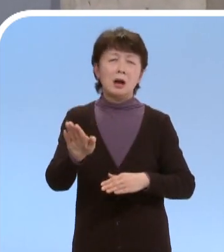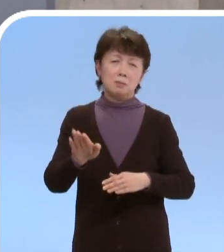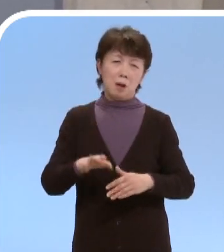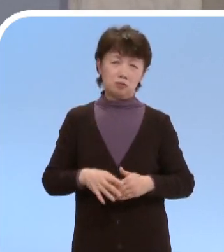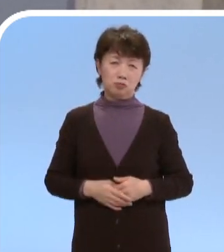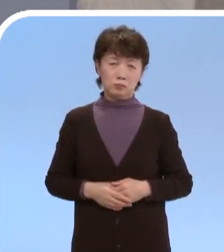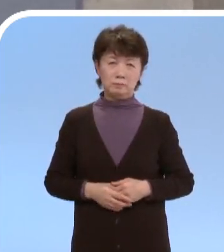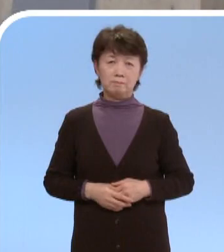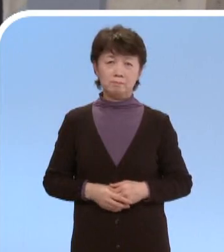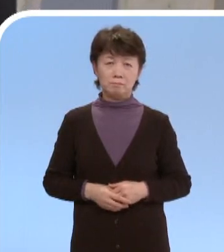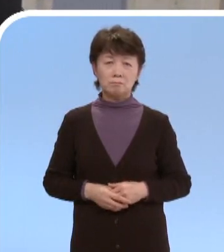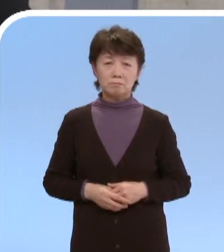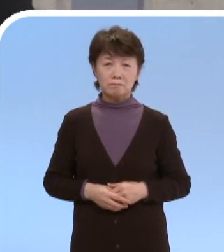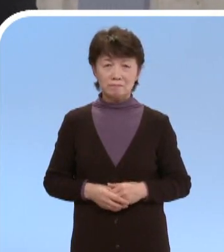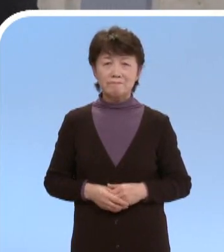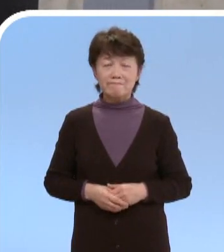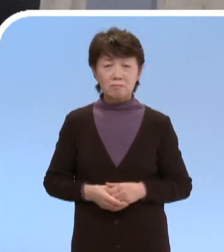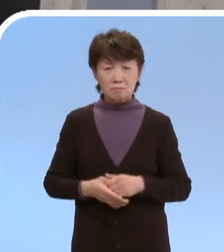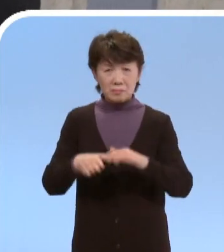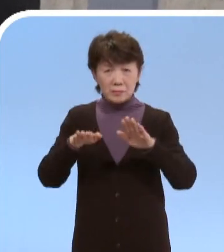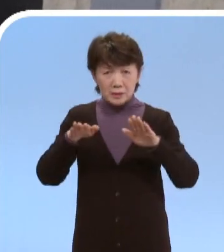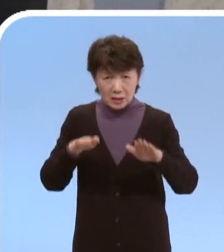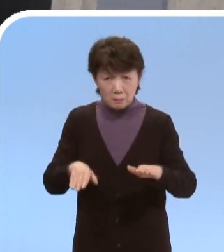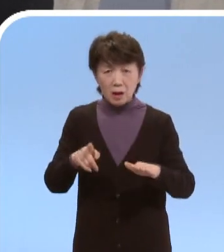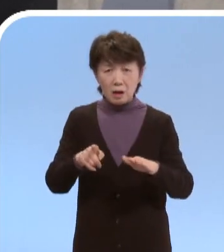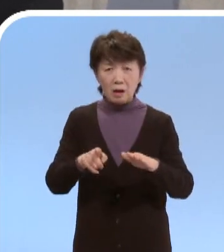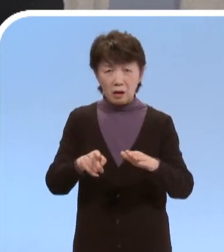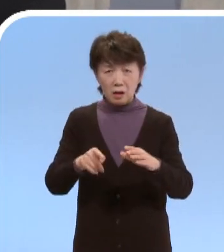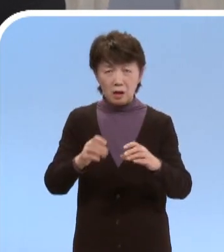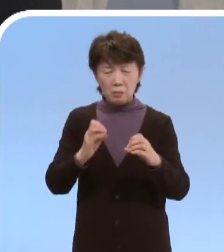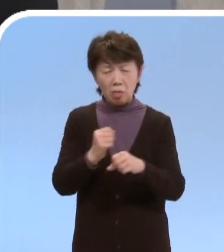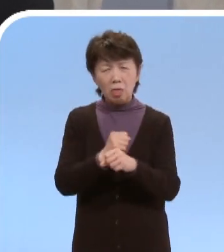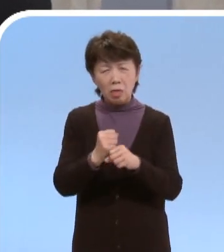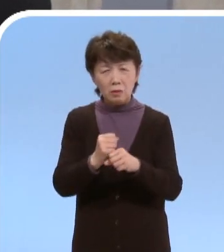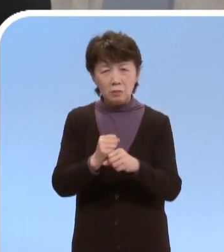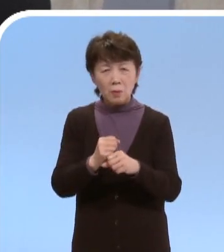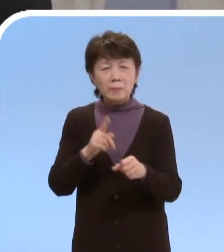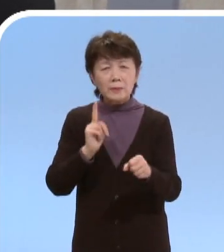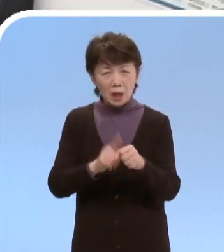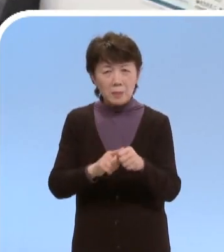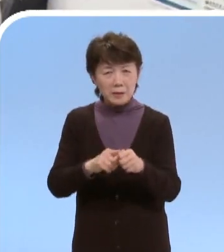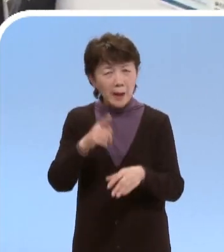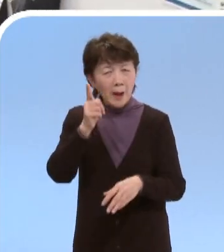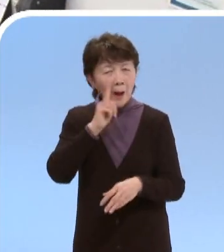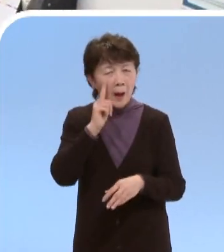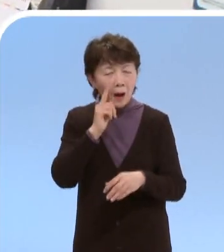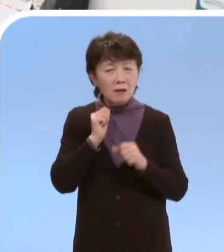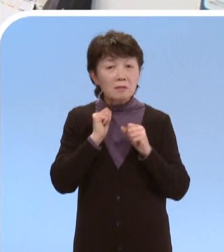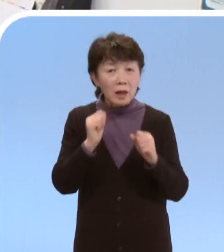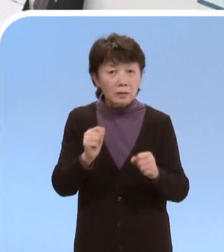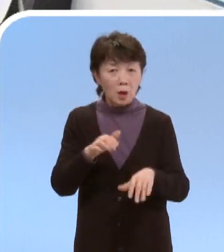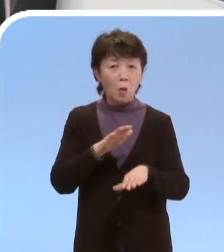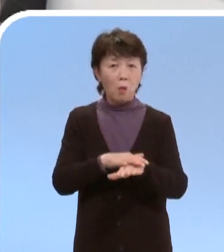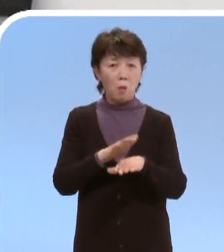。 現在その解決に向けた実証実験がこちらで行われています